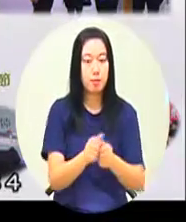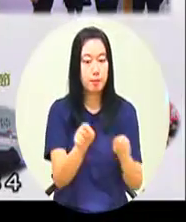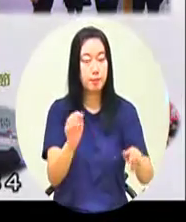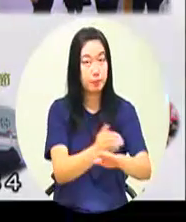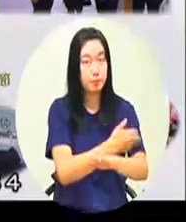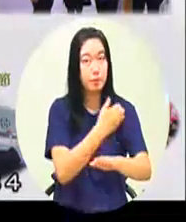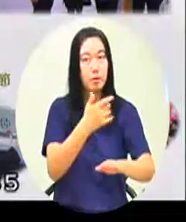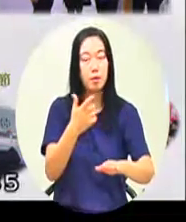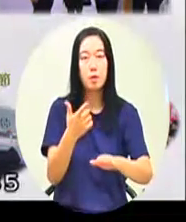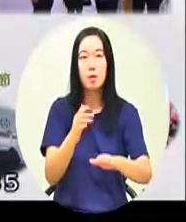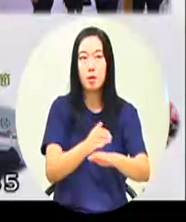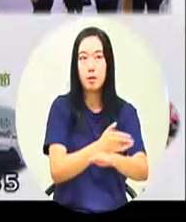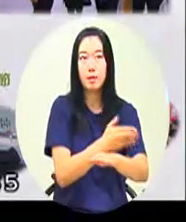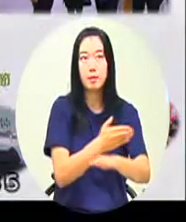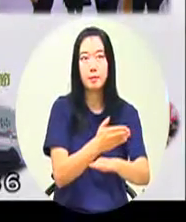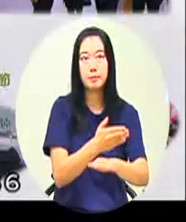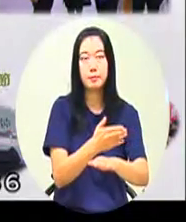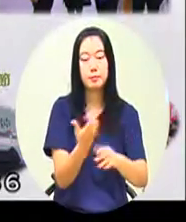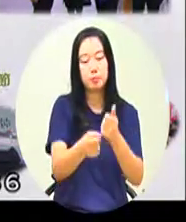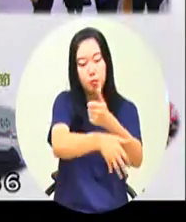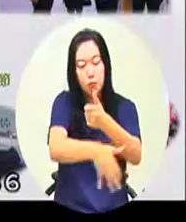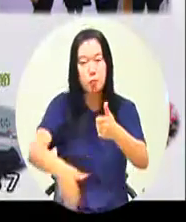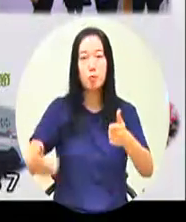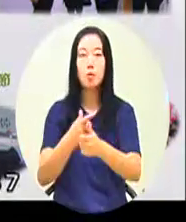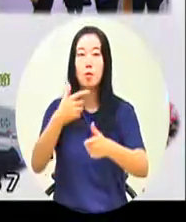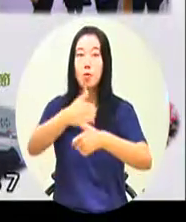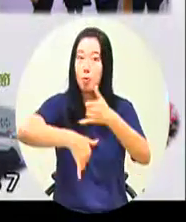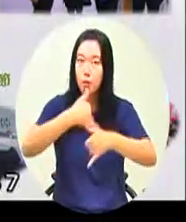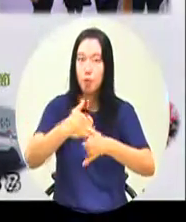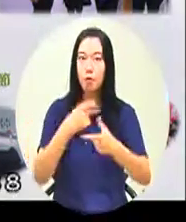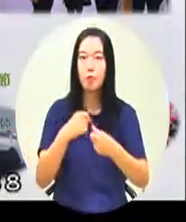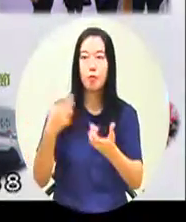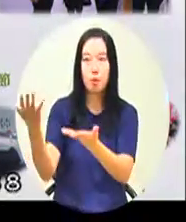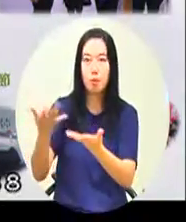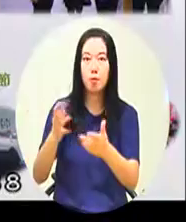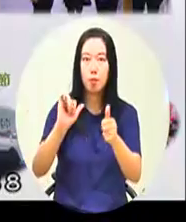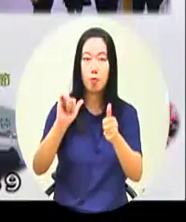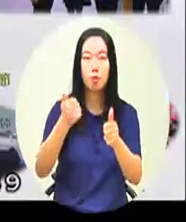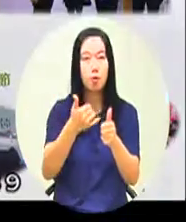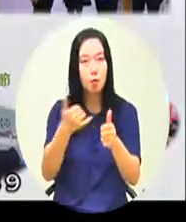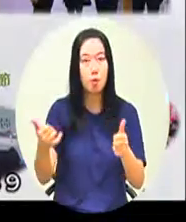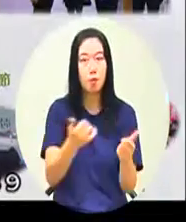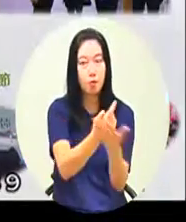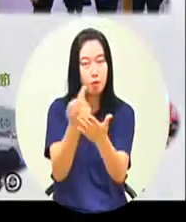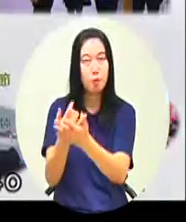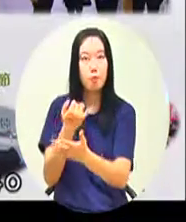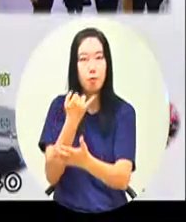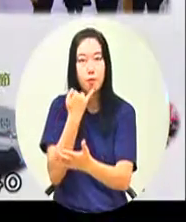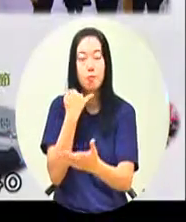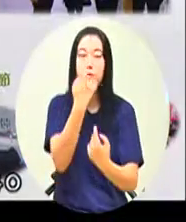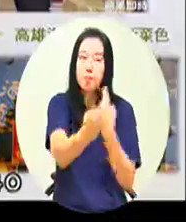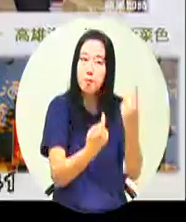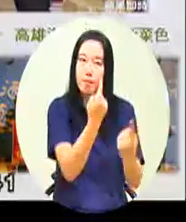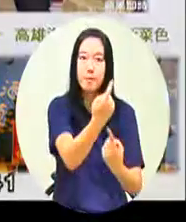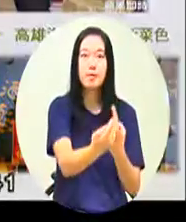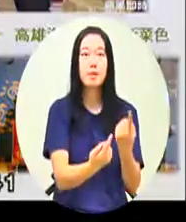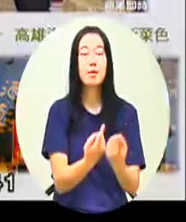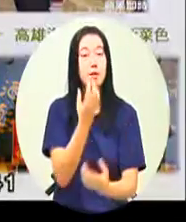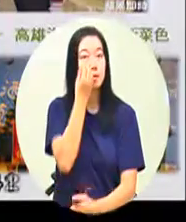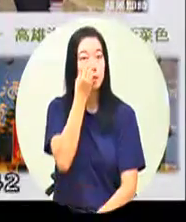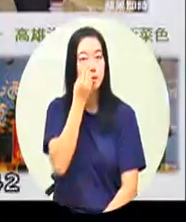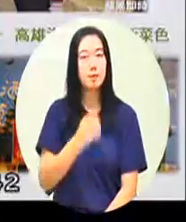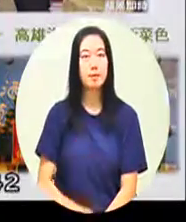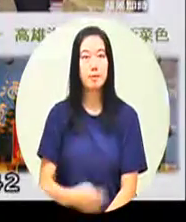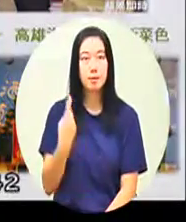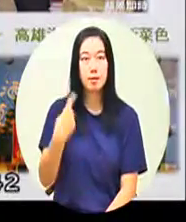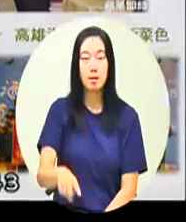后开始有一系列连串的活动，也欢迎各位议员能够拨控指教。其次，在开发多元